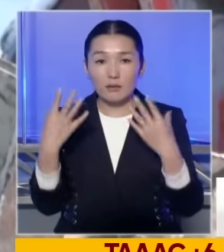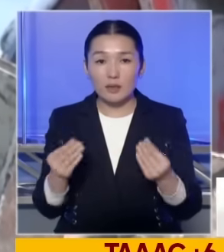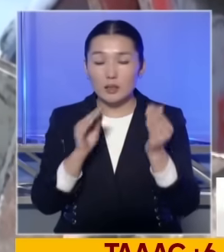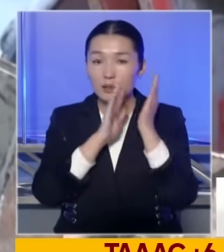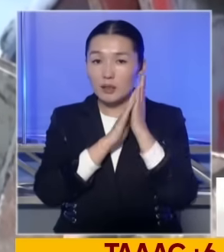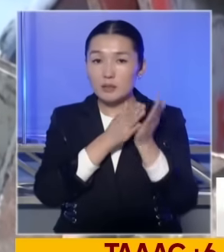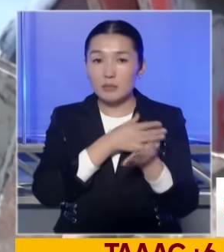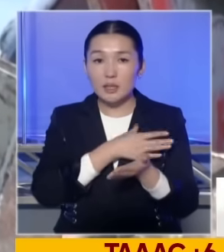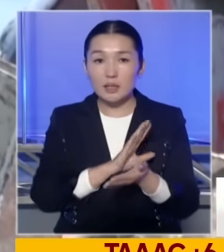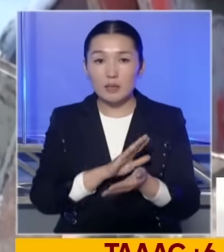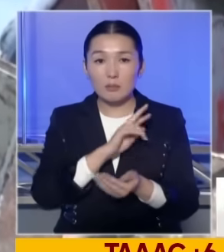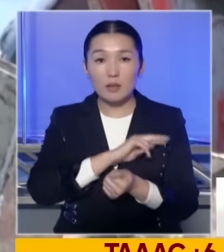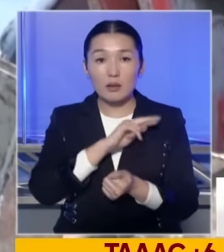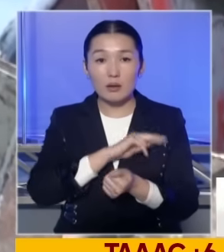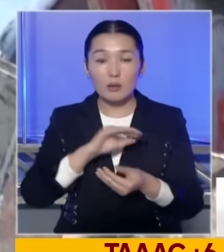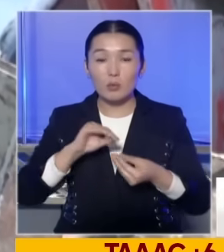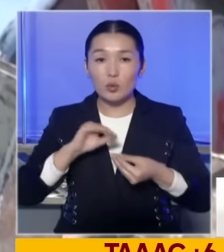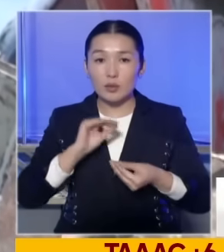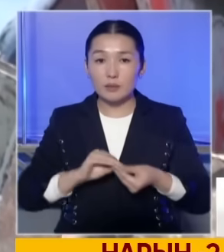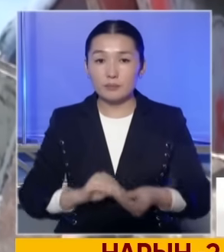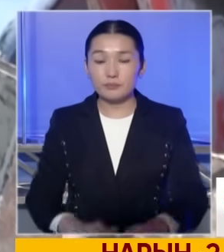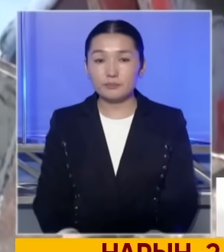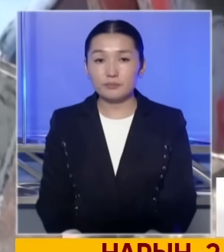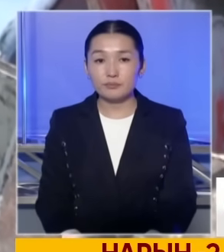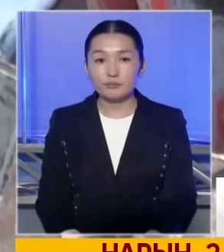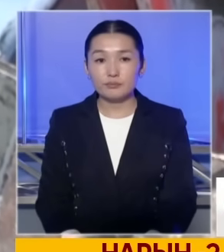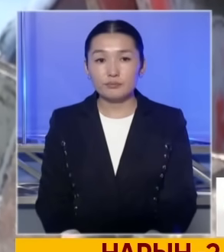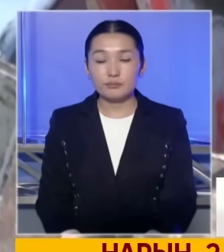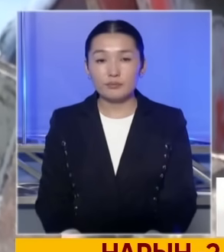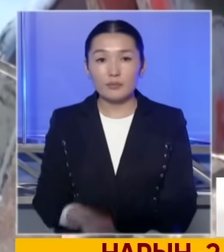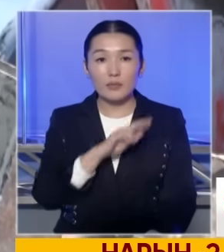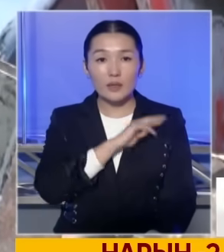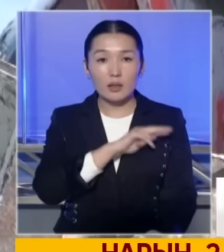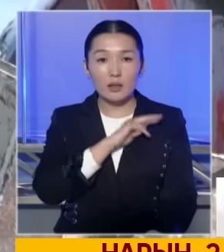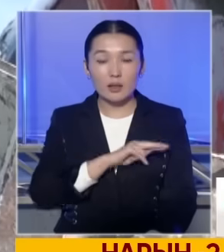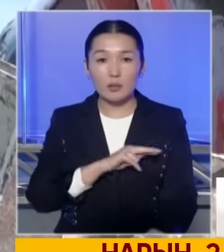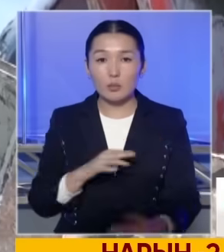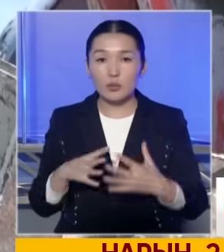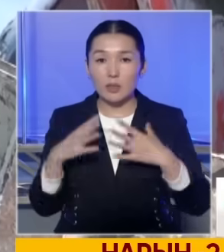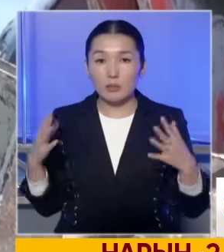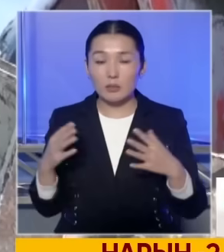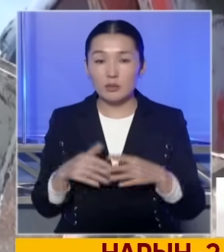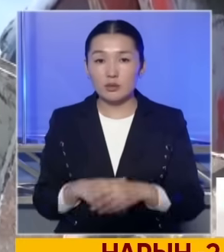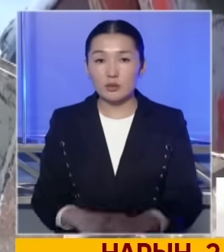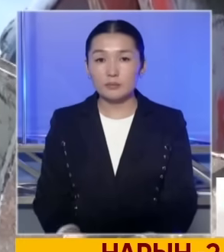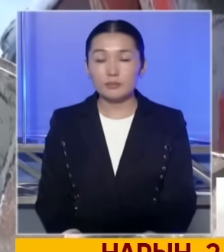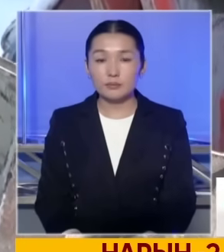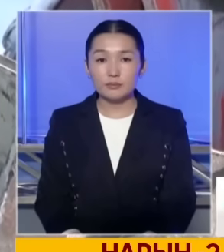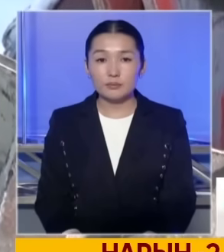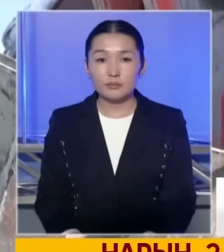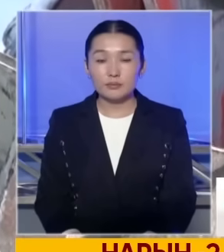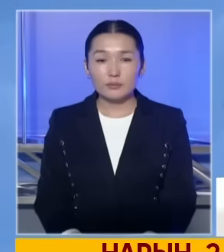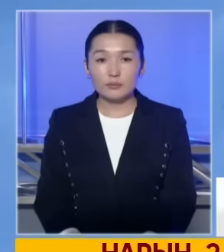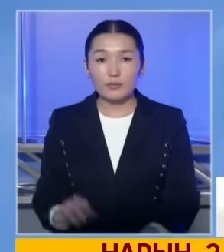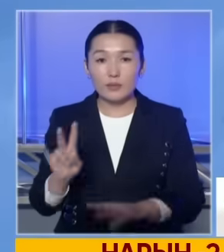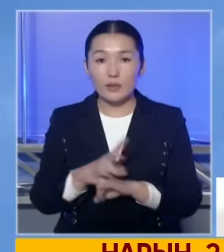Көрбөй жатабыз десек, анда милдеттүү деп калабыз. Негизи эми иш экен, иш үстүндө болуп атабыз. Түндө